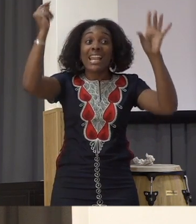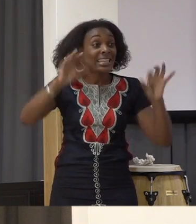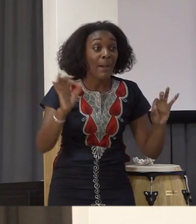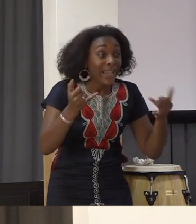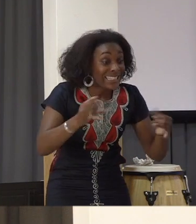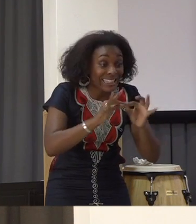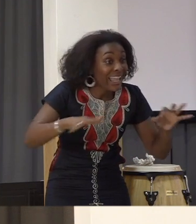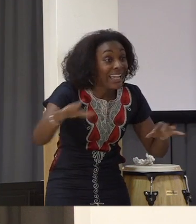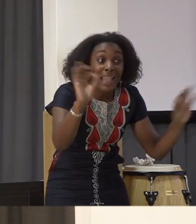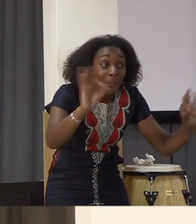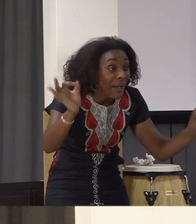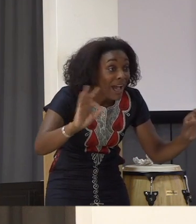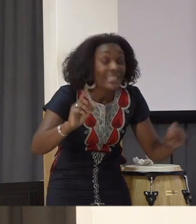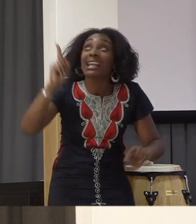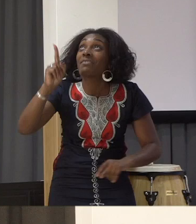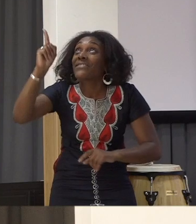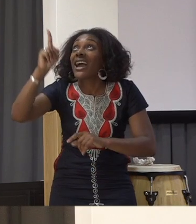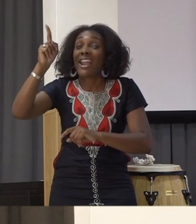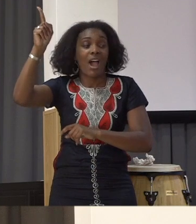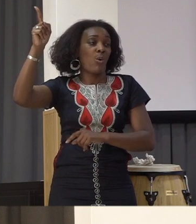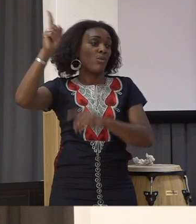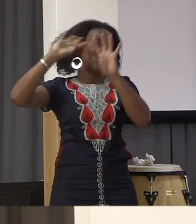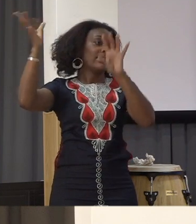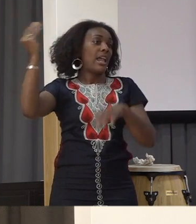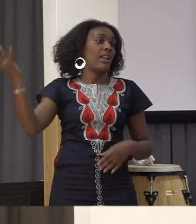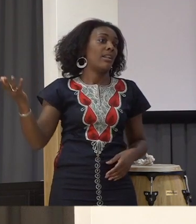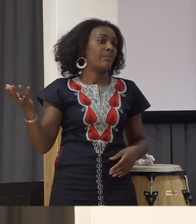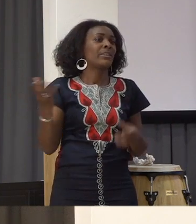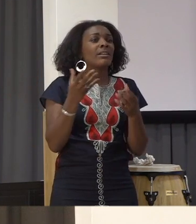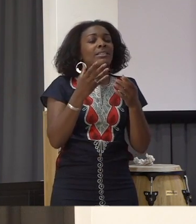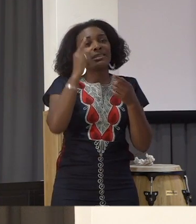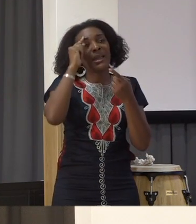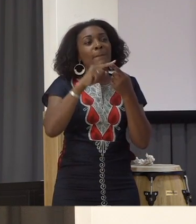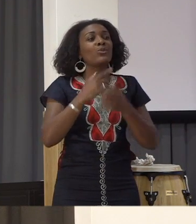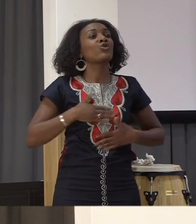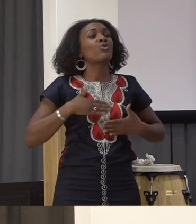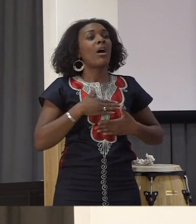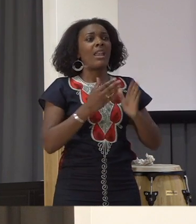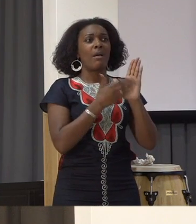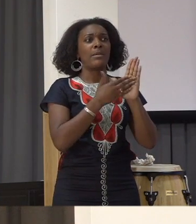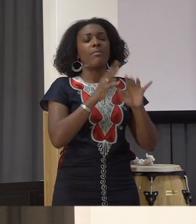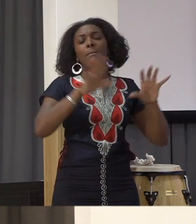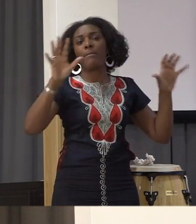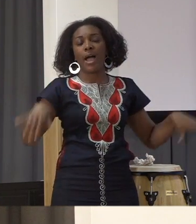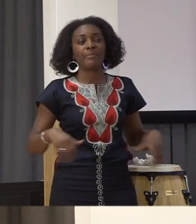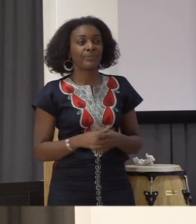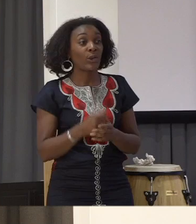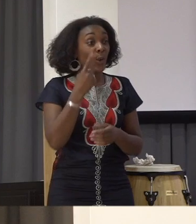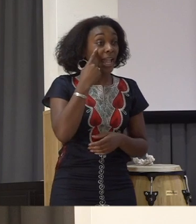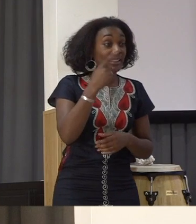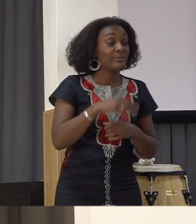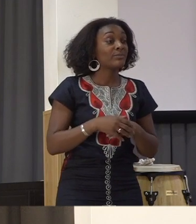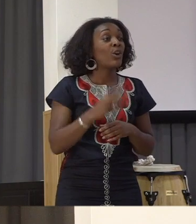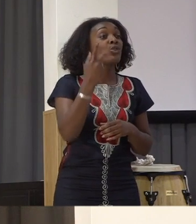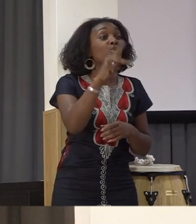ciel. Tu veux des sujets de joie? Il y en a plein dans la parole de Dieu. Il nous est dit que notre nom est